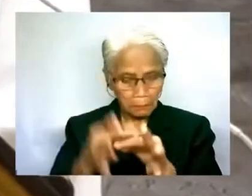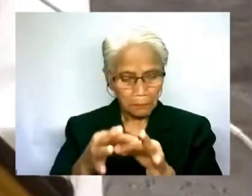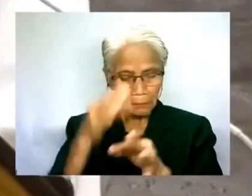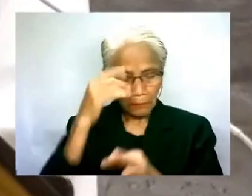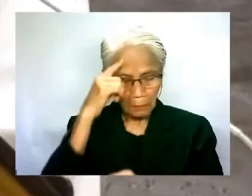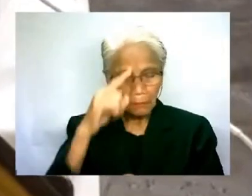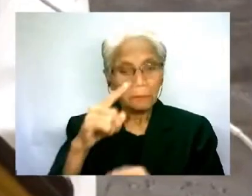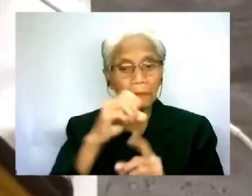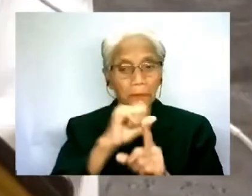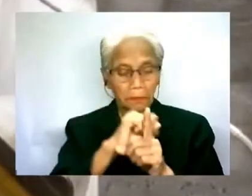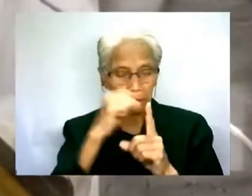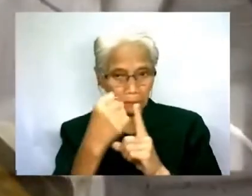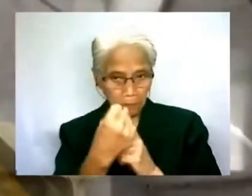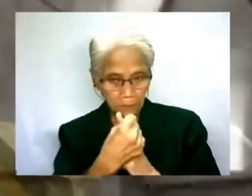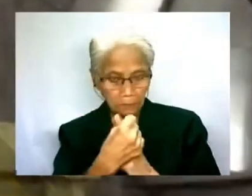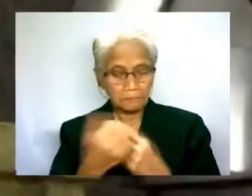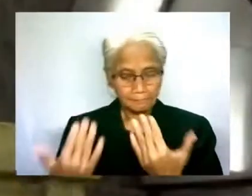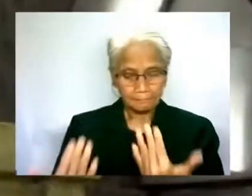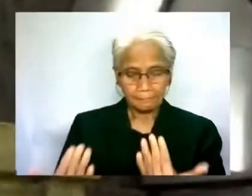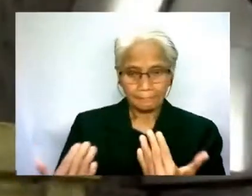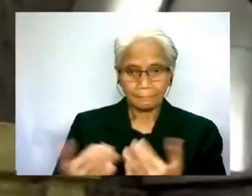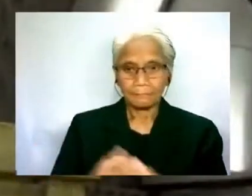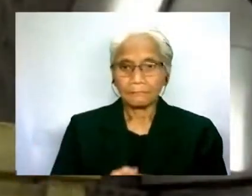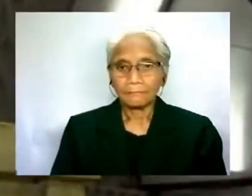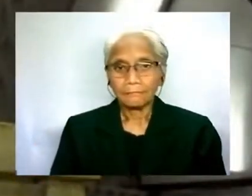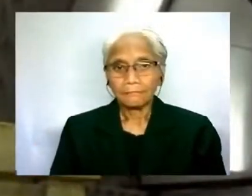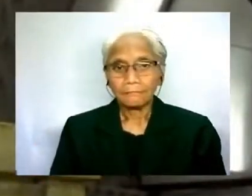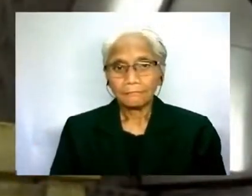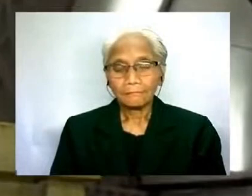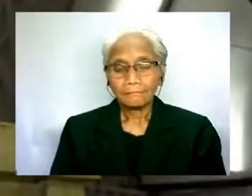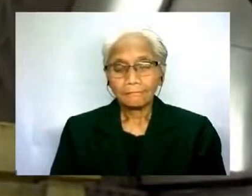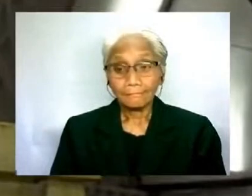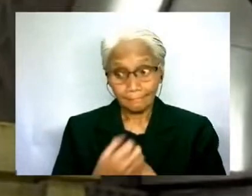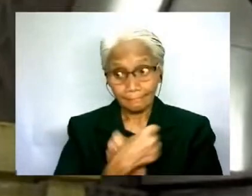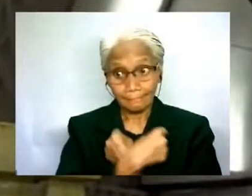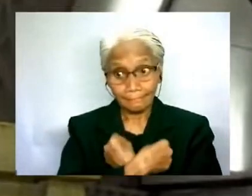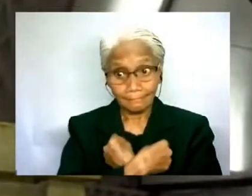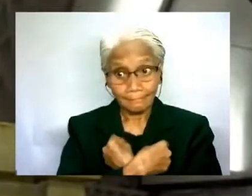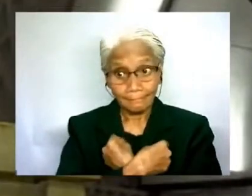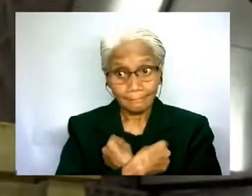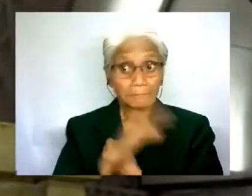sitwasyon natin ngayon. Mga minamahal na kapatid, sa misang ito,